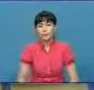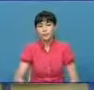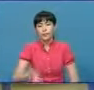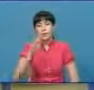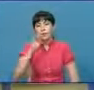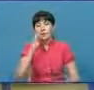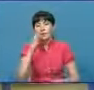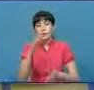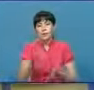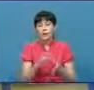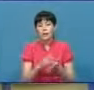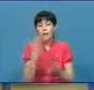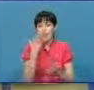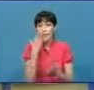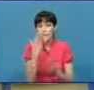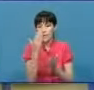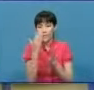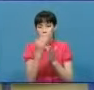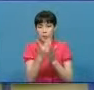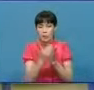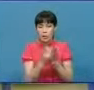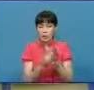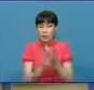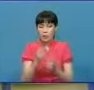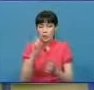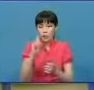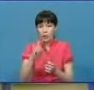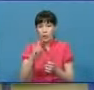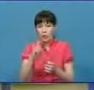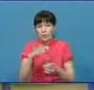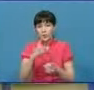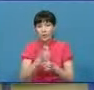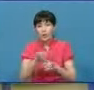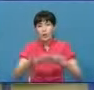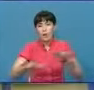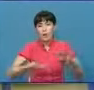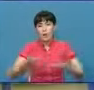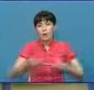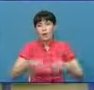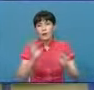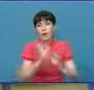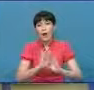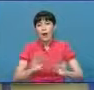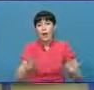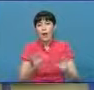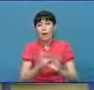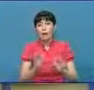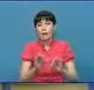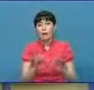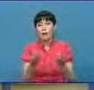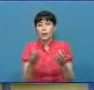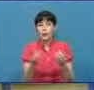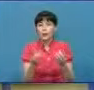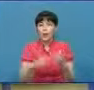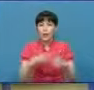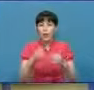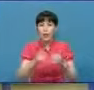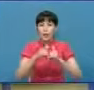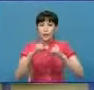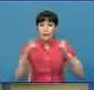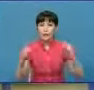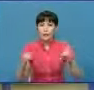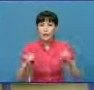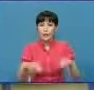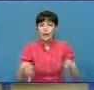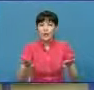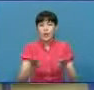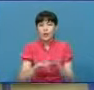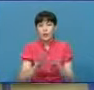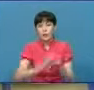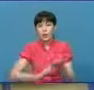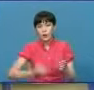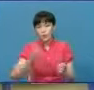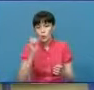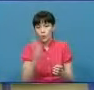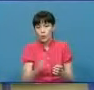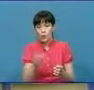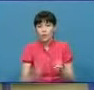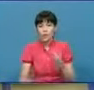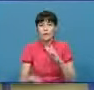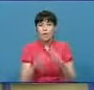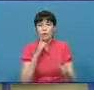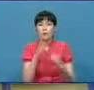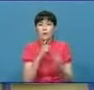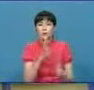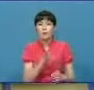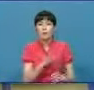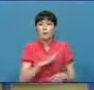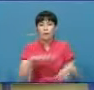Шымкентте 5 институционалдық реформа, 100 нақты қадам, ақпаратты қамту және ілгерілету атты аймақтық журналистер форумы өтті.